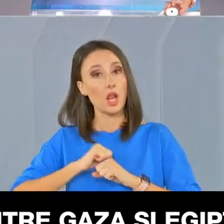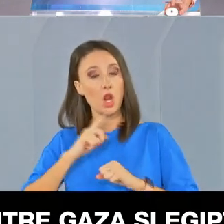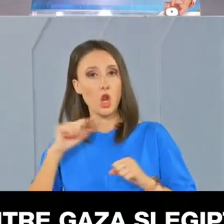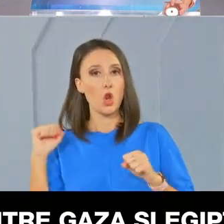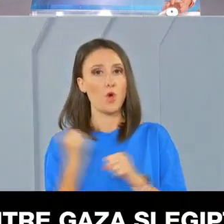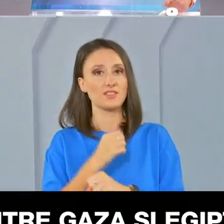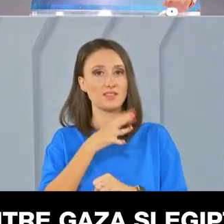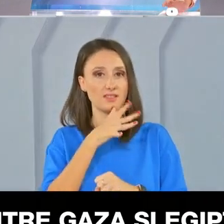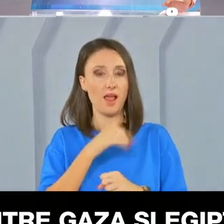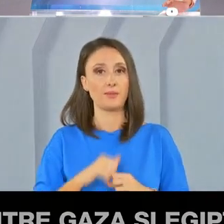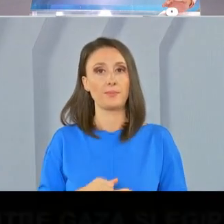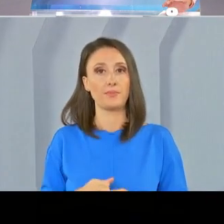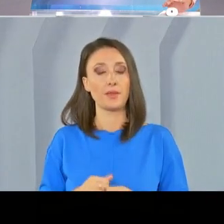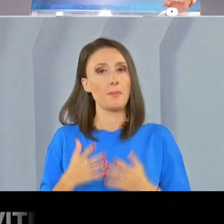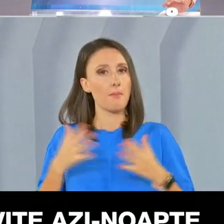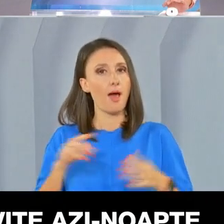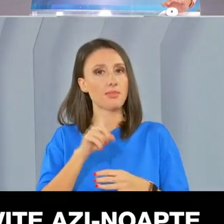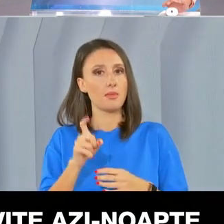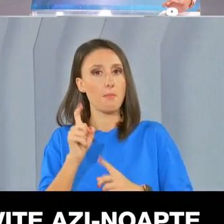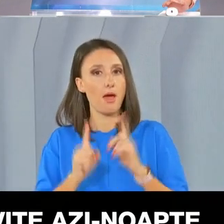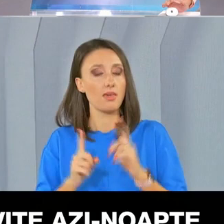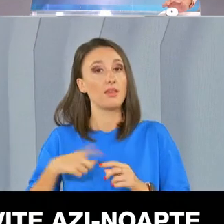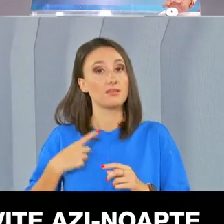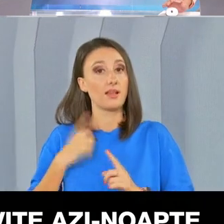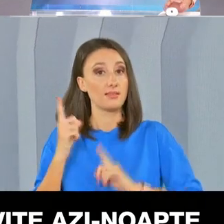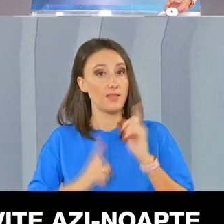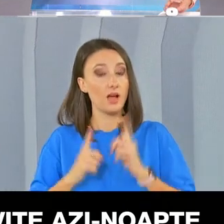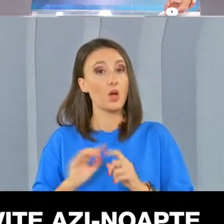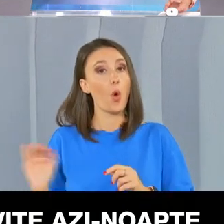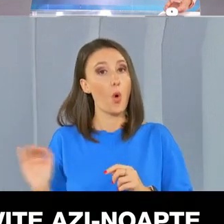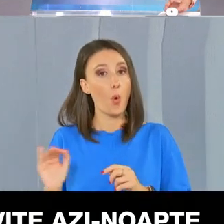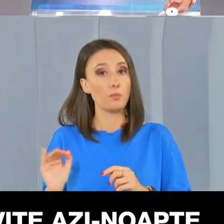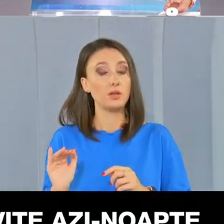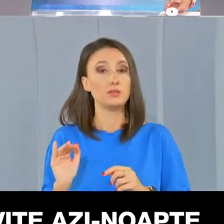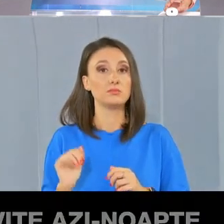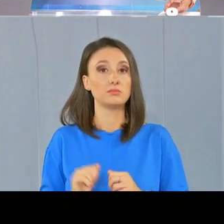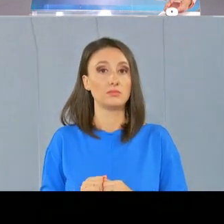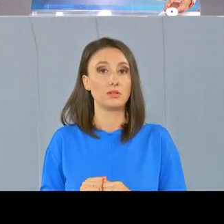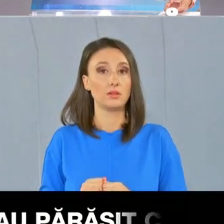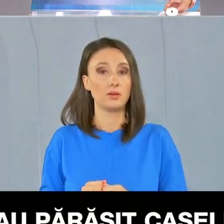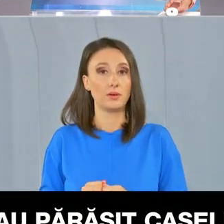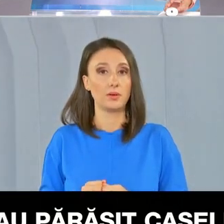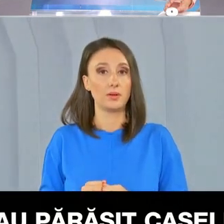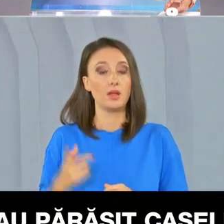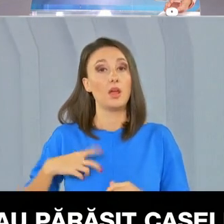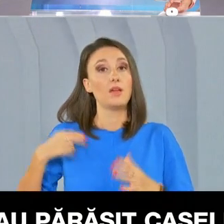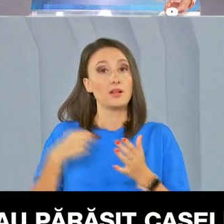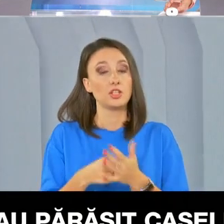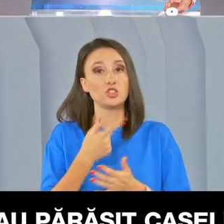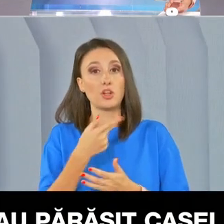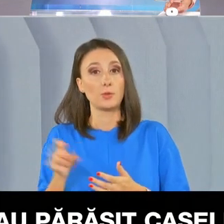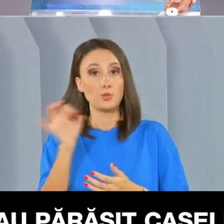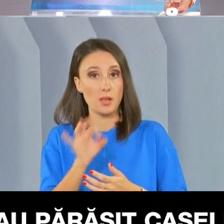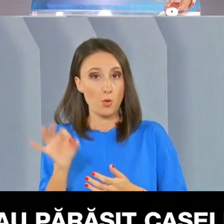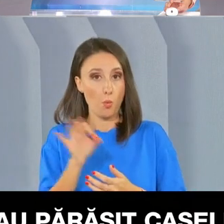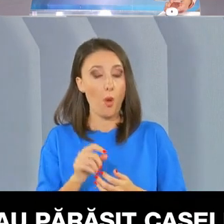Israelul. Hezbollahul, marea întrebare este dacă copilul teribil, creația Iranului, e finanțat cu vreo 700 de milioane de parte